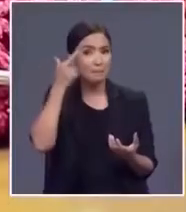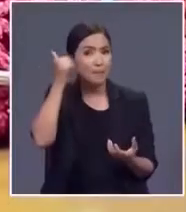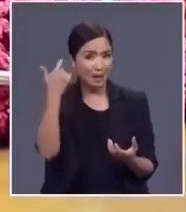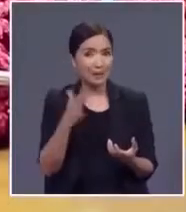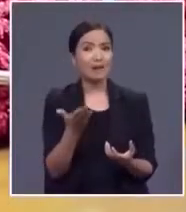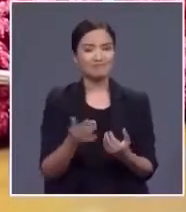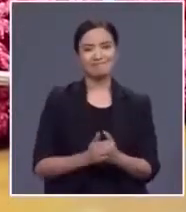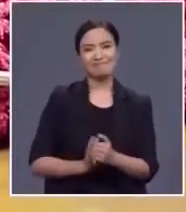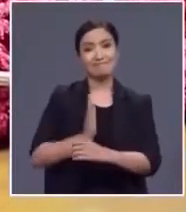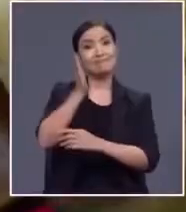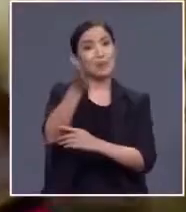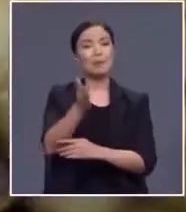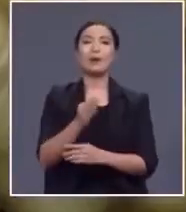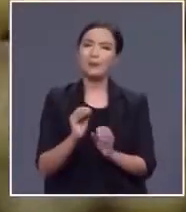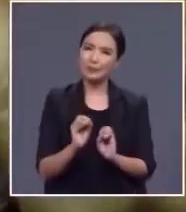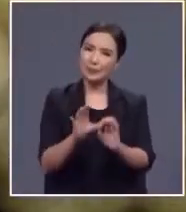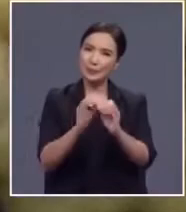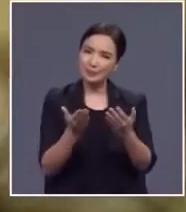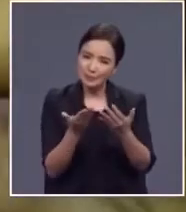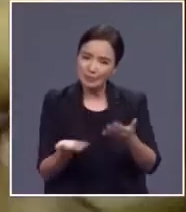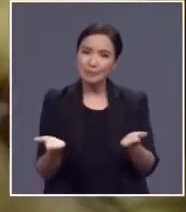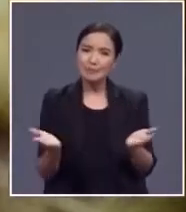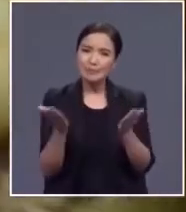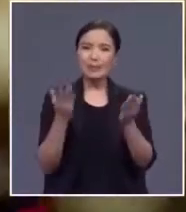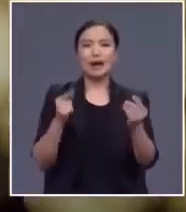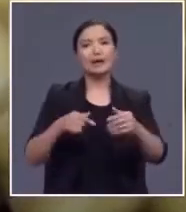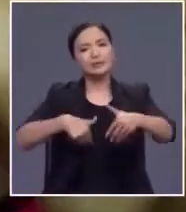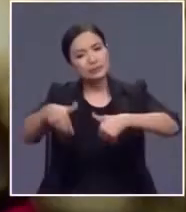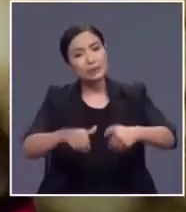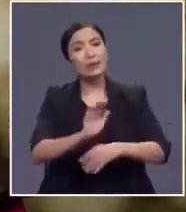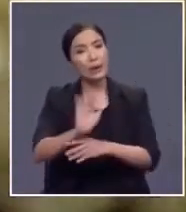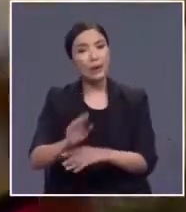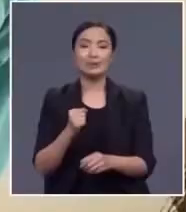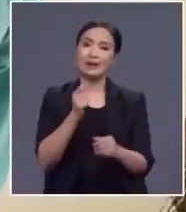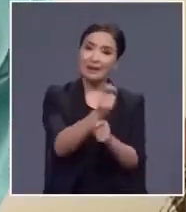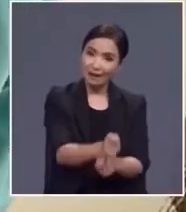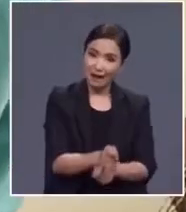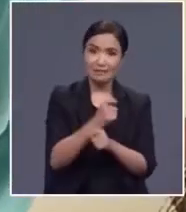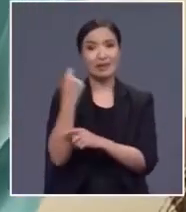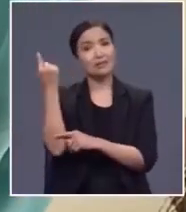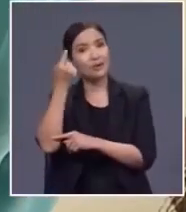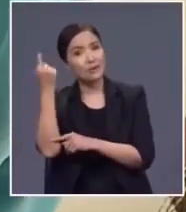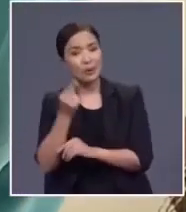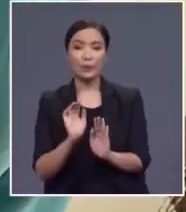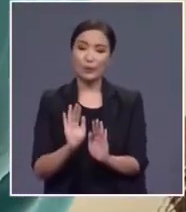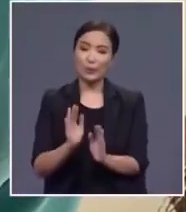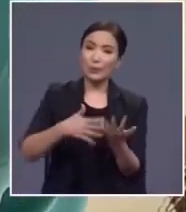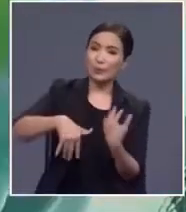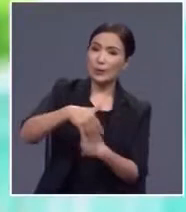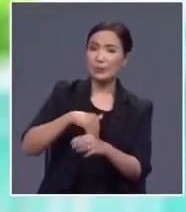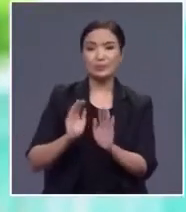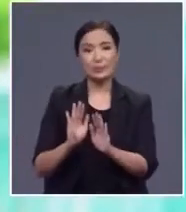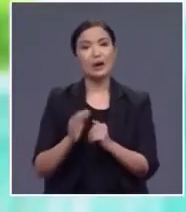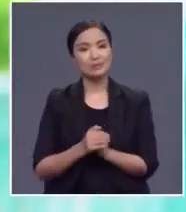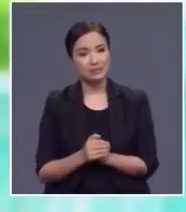ปเราก็ต้องไปเสริมเติมเต็มในทุกเรื่องที่เกี่ยวกับพื้นที่ของเขาไม่ว่าเรื่องของการเกษตรการท่องเที่ยวแบบเชิงอนุรักษ์การเพื่อฮะ